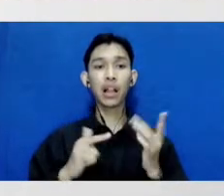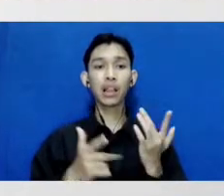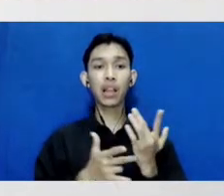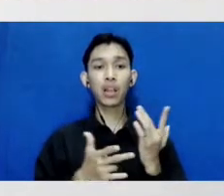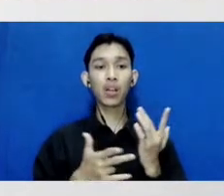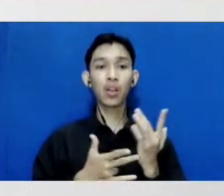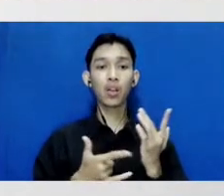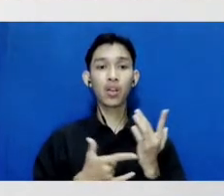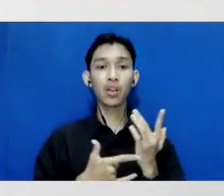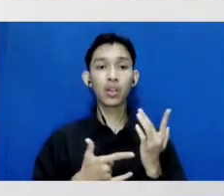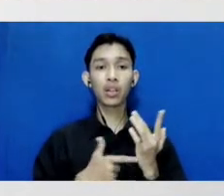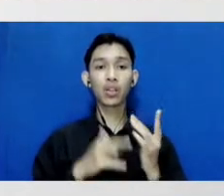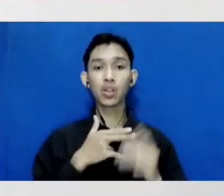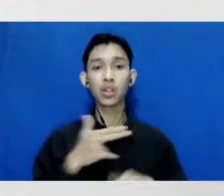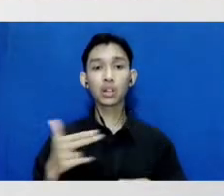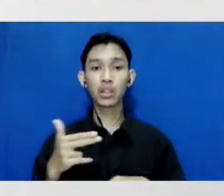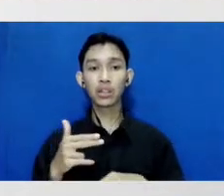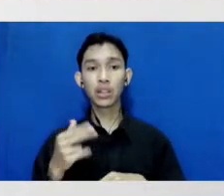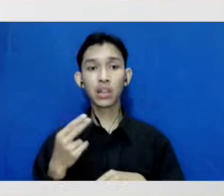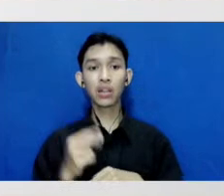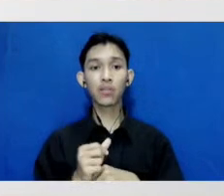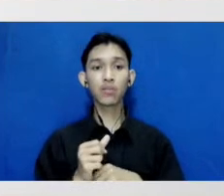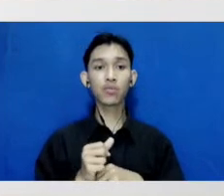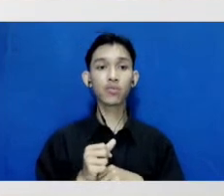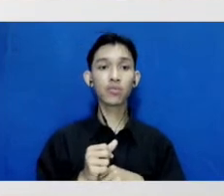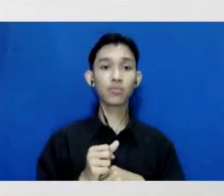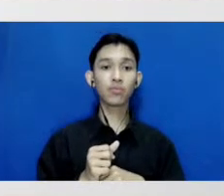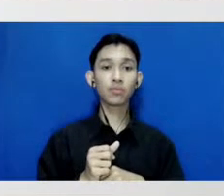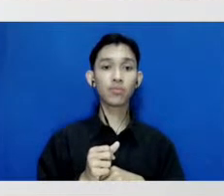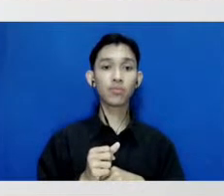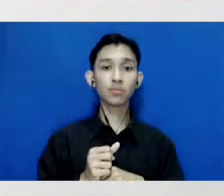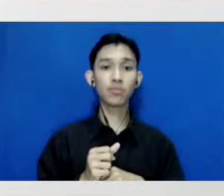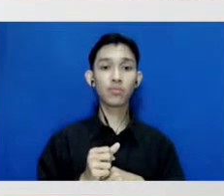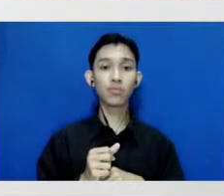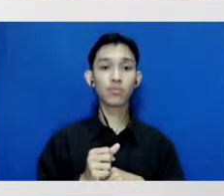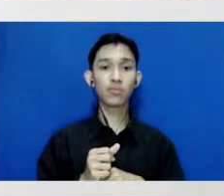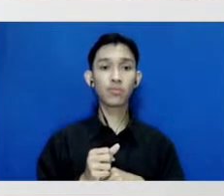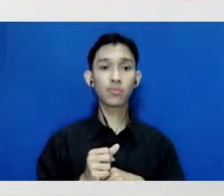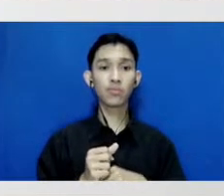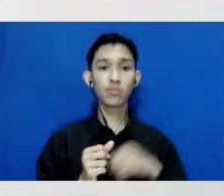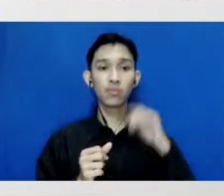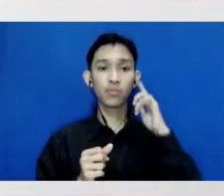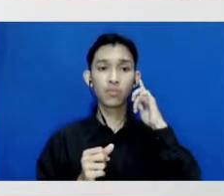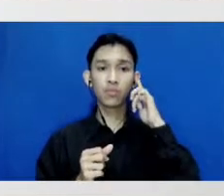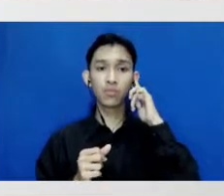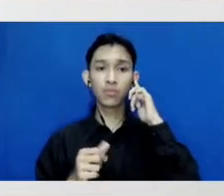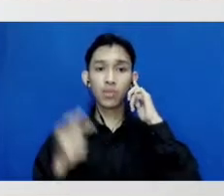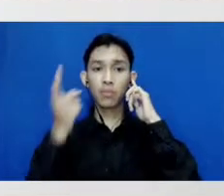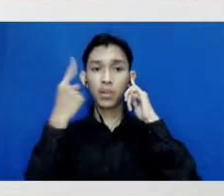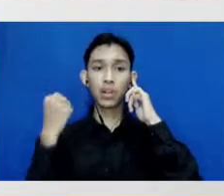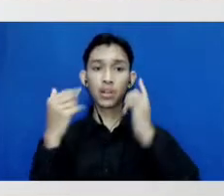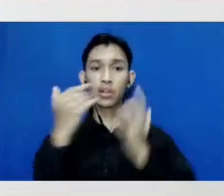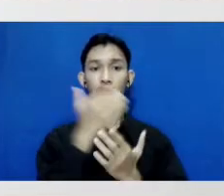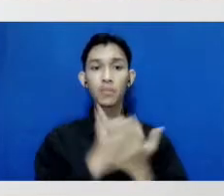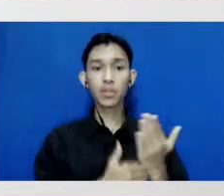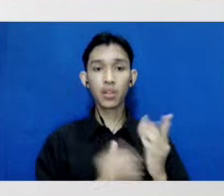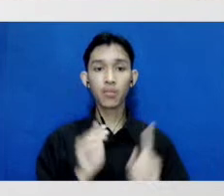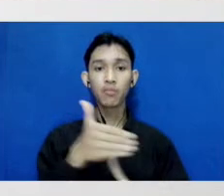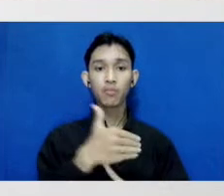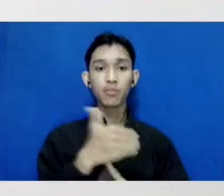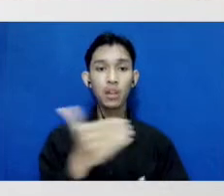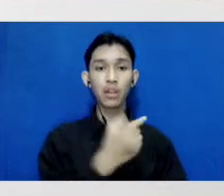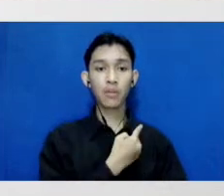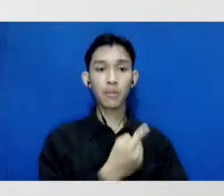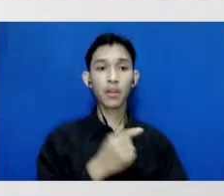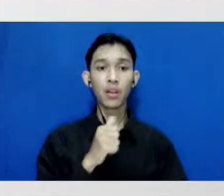Indonesia, government policy to protect data privacy, Indonesian commitment to promote data free flow, dan access improvement to